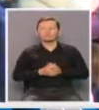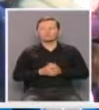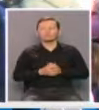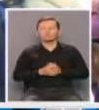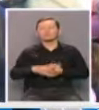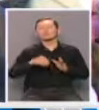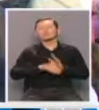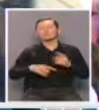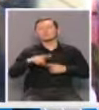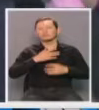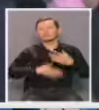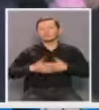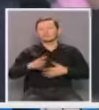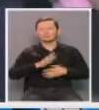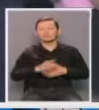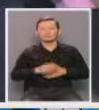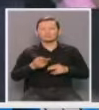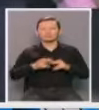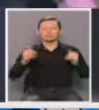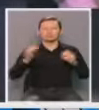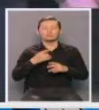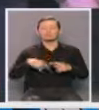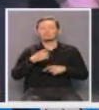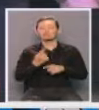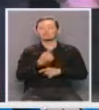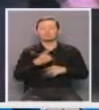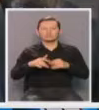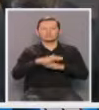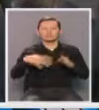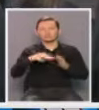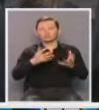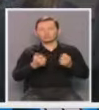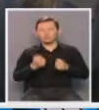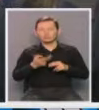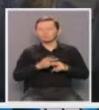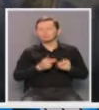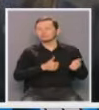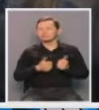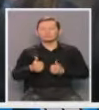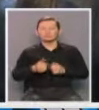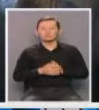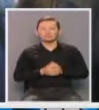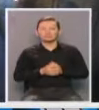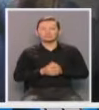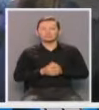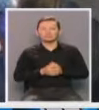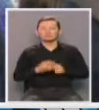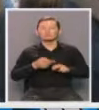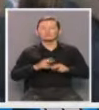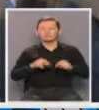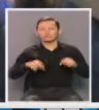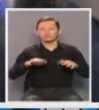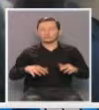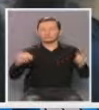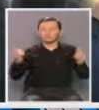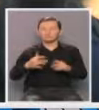бізде, біздің сапарда бірінші рет болып отыр. Халықтың қабылдауы да Аллаға шүкір. Сондықтан осы өңірде болған кештің